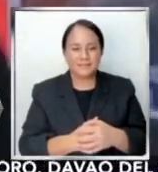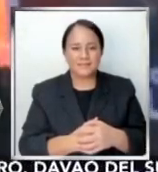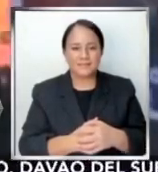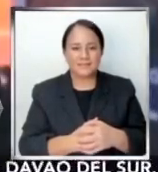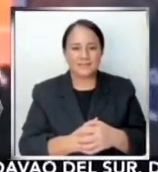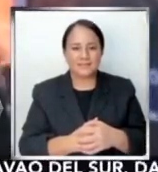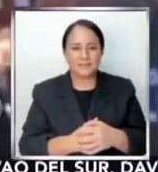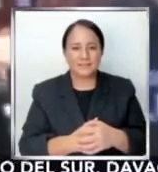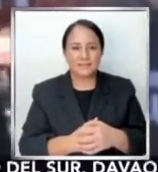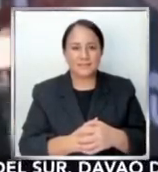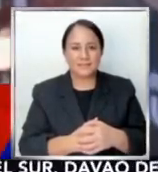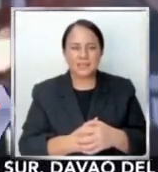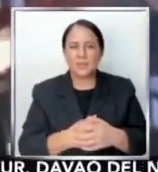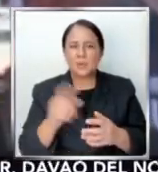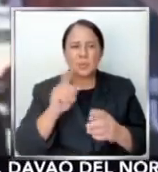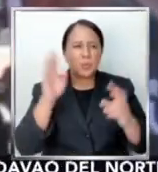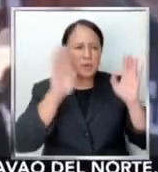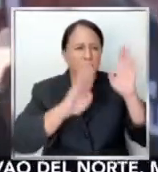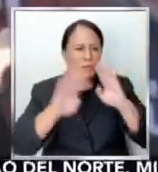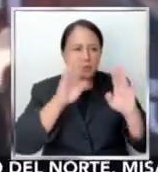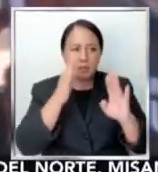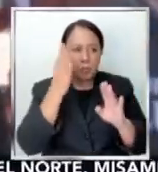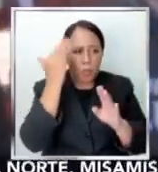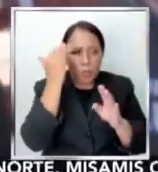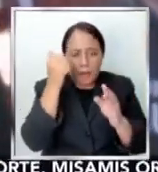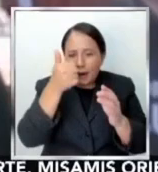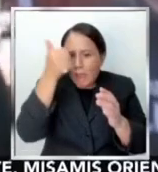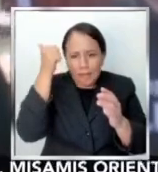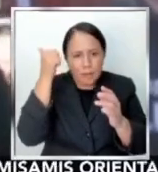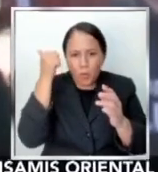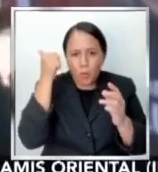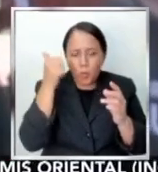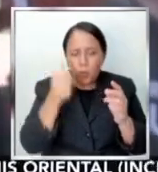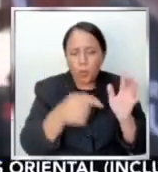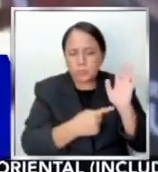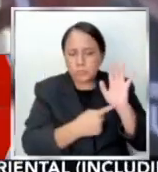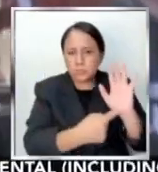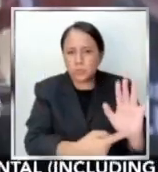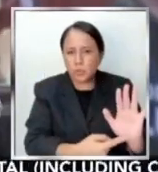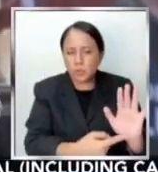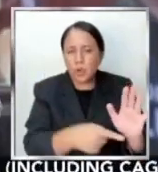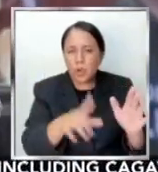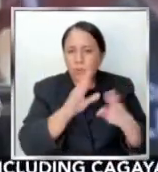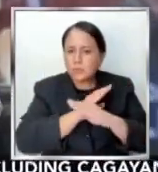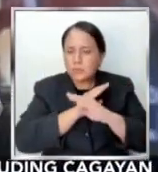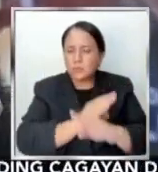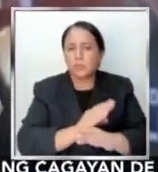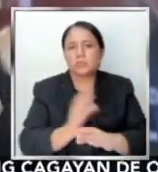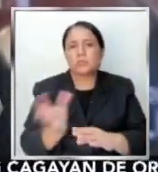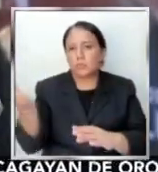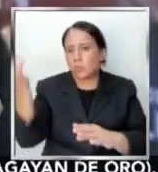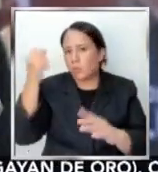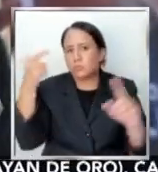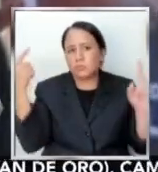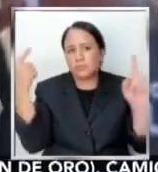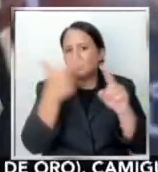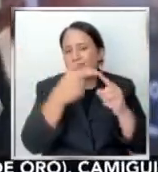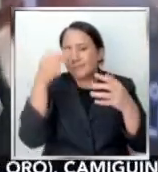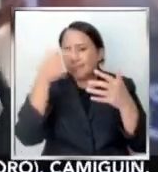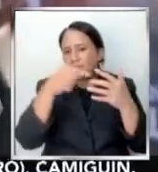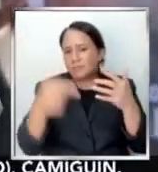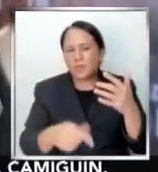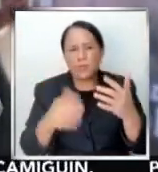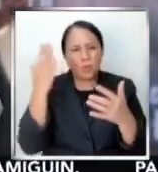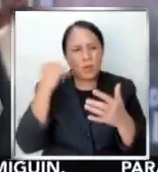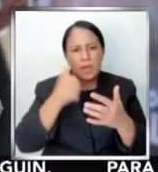Anong problema? Bakit ayaw nilang ilatag at ipagtanggol yung kailang plataforma? Bakit ayaw nilang humarap sa mga